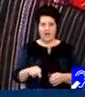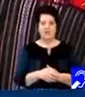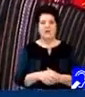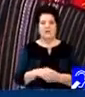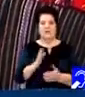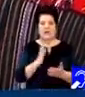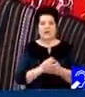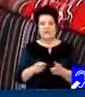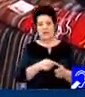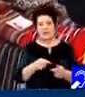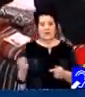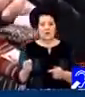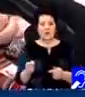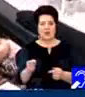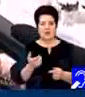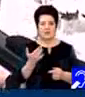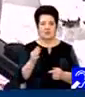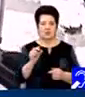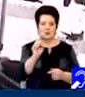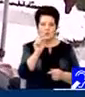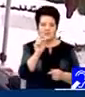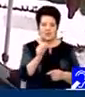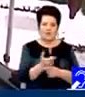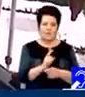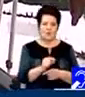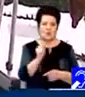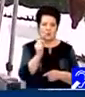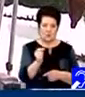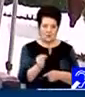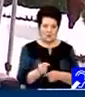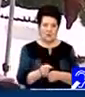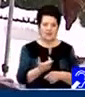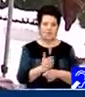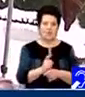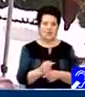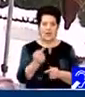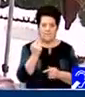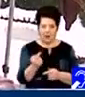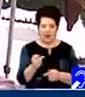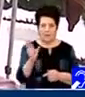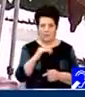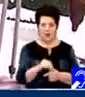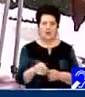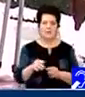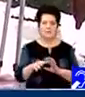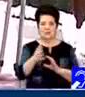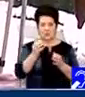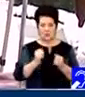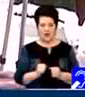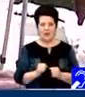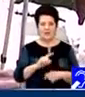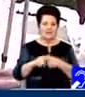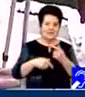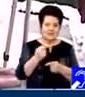este îndelungat. Firile subțiri, foarte subțiri, pun pe urzătoare foarte mari, apoi pe urzătoare scoate.